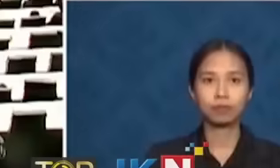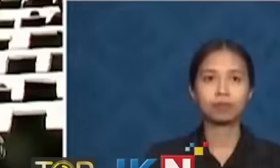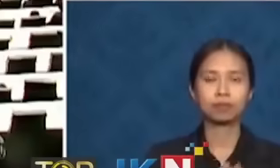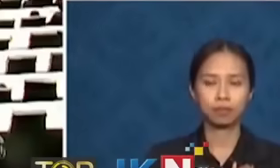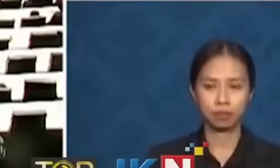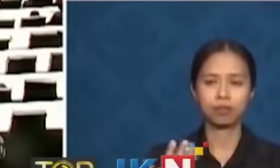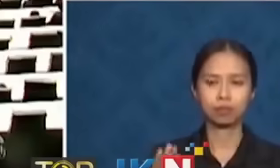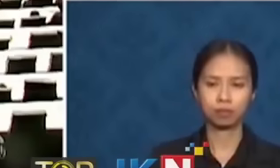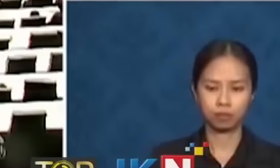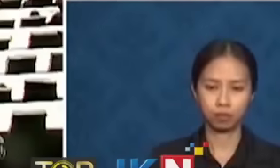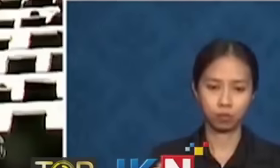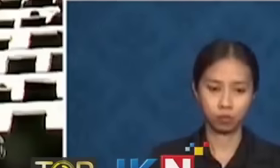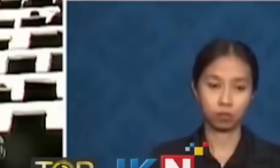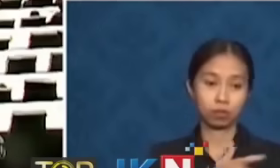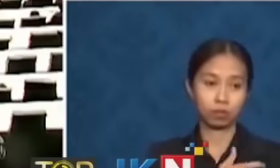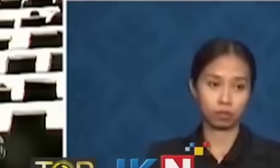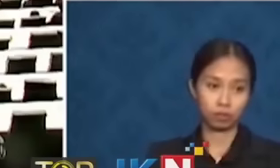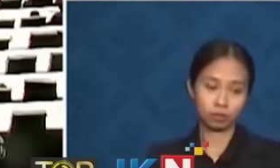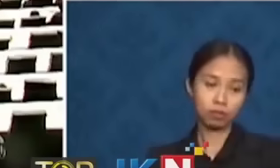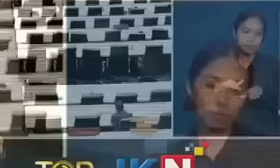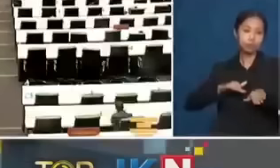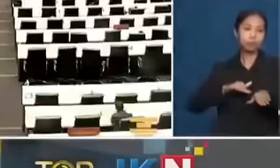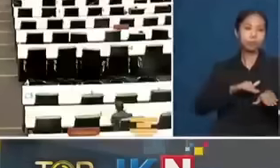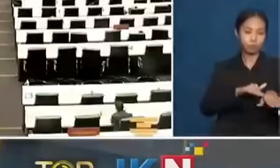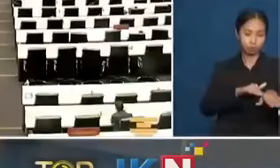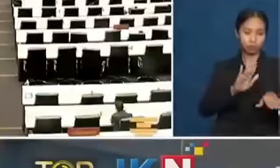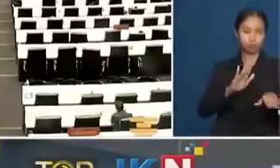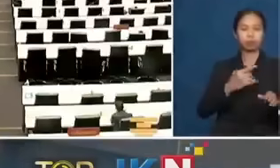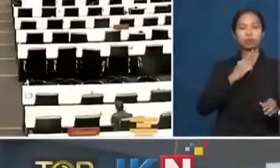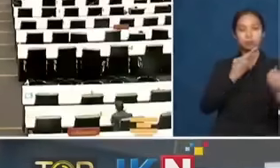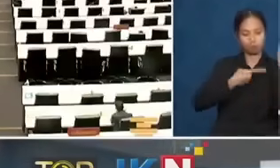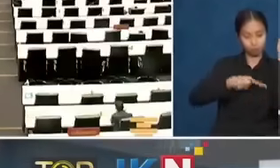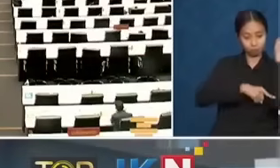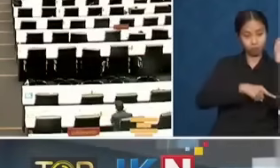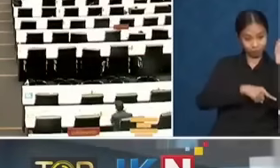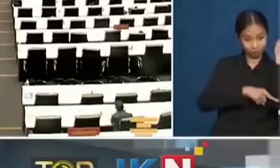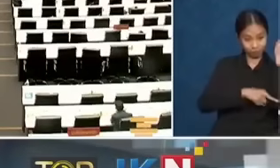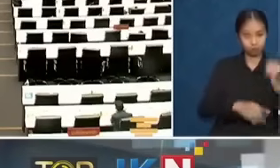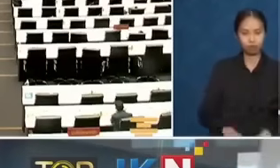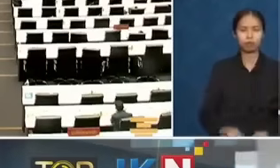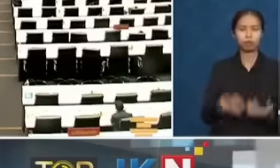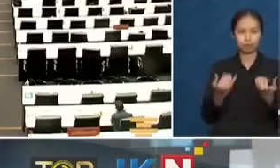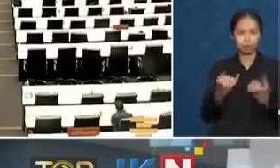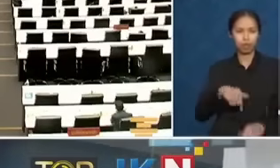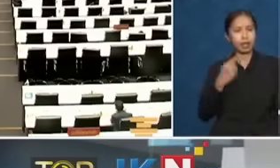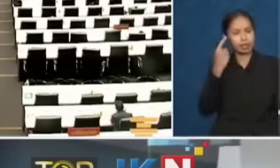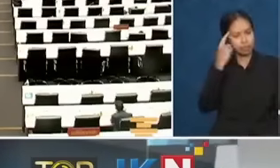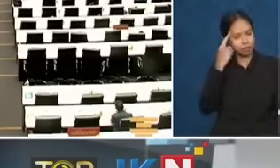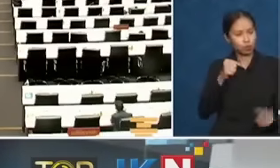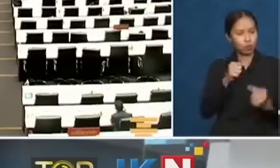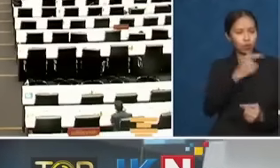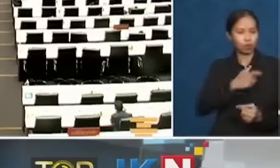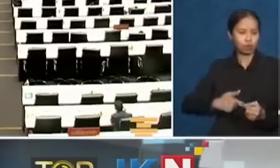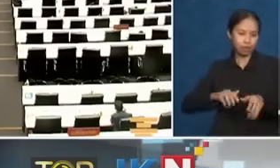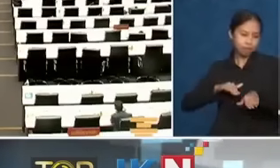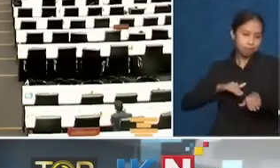ที่เกิดขึ้น ขี่ม้าเรียบค่ายก่อน อ้อมก่อน นะพูดในเชิงหลักการการอารักขาบุคคลสำคัญนะเป็น